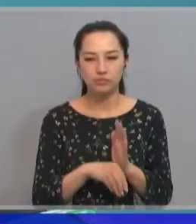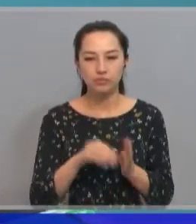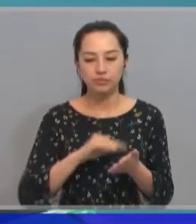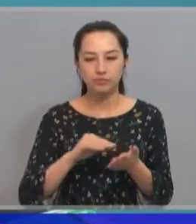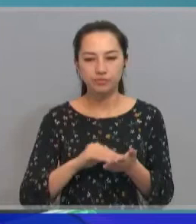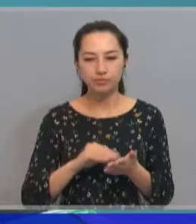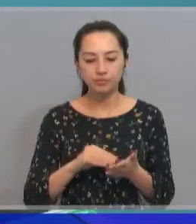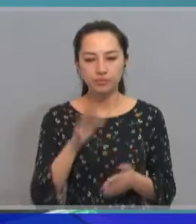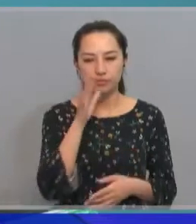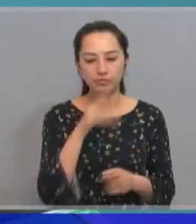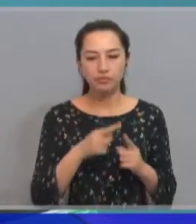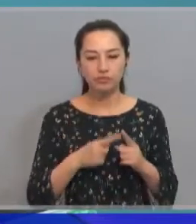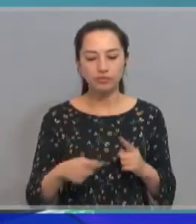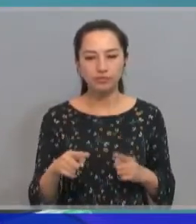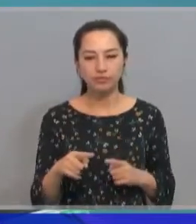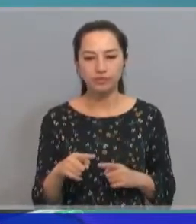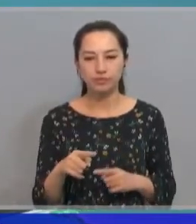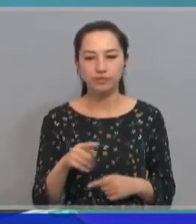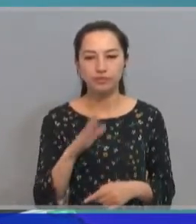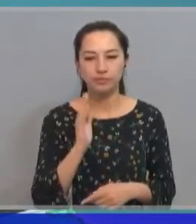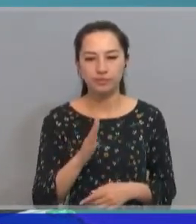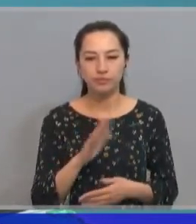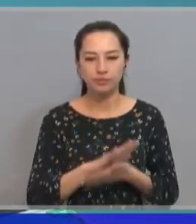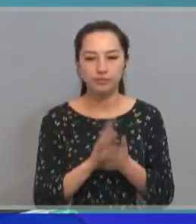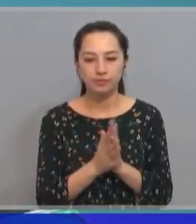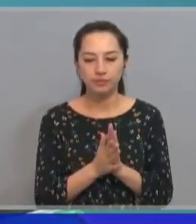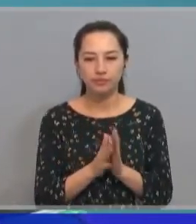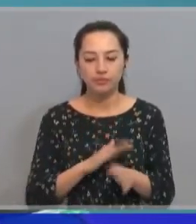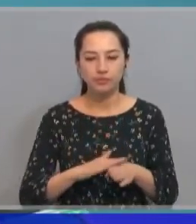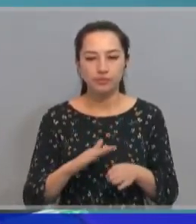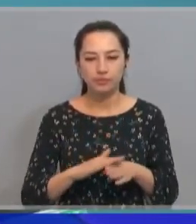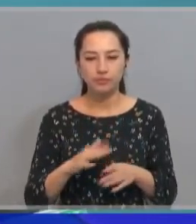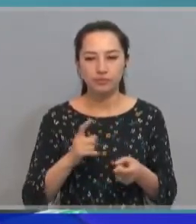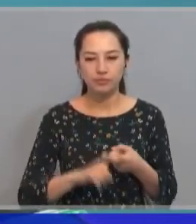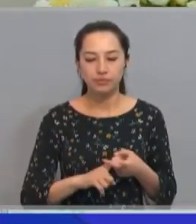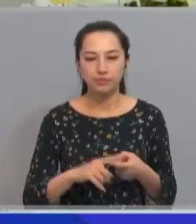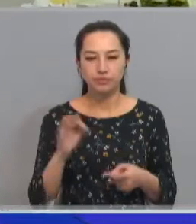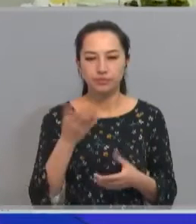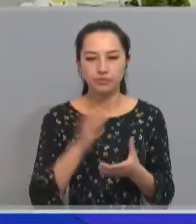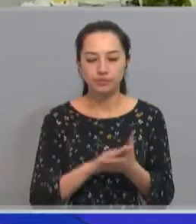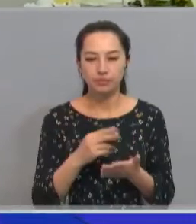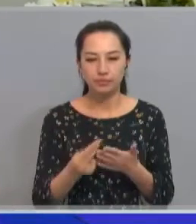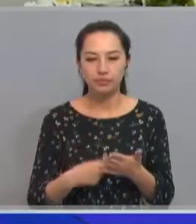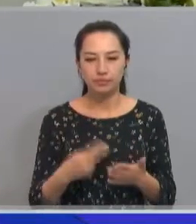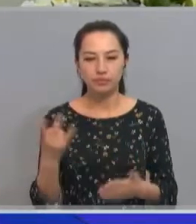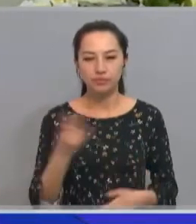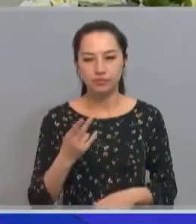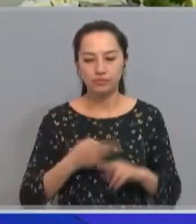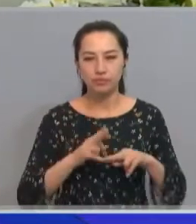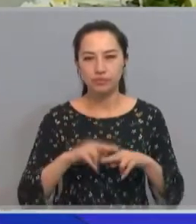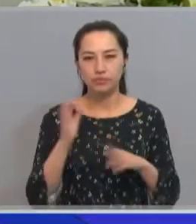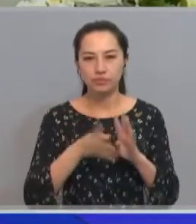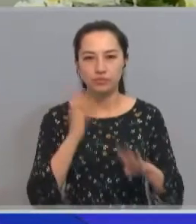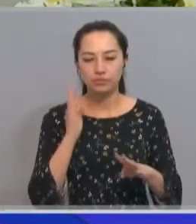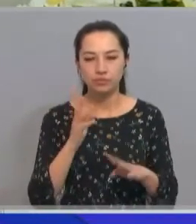сіздің осындай уақытта мерзіміңіз неғылады, келісімшарт талаптарын орындап тұруларыңыз бойынша деп таныстым деген қол қойдырып алу керек. Тұрғын үй кезегінде